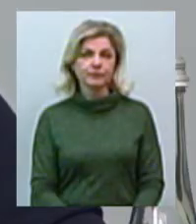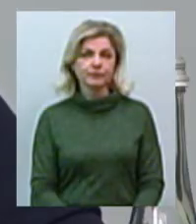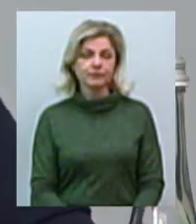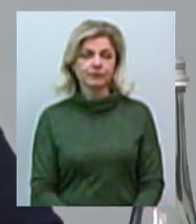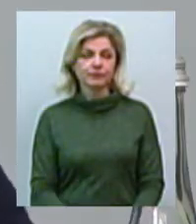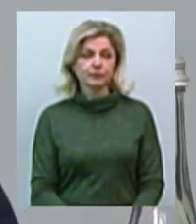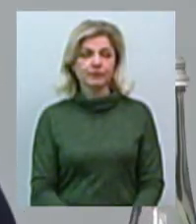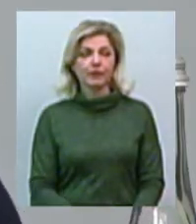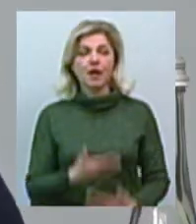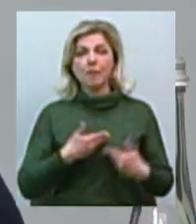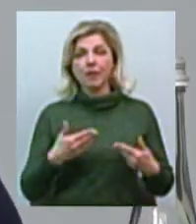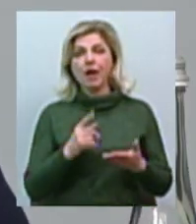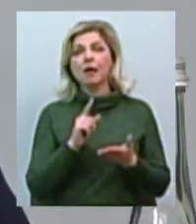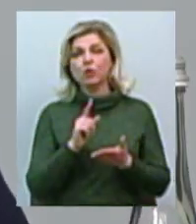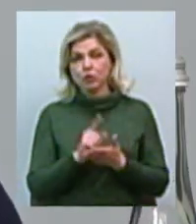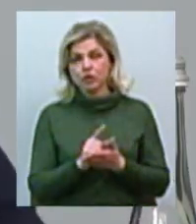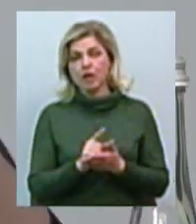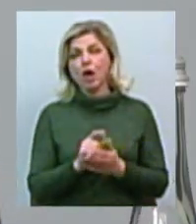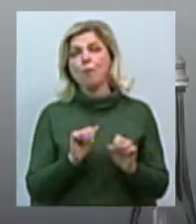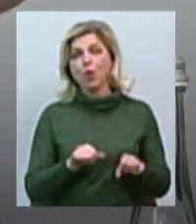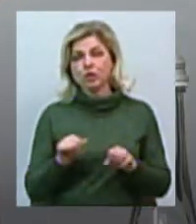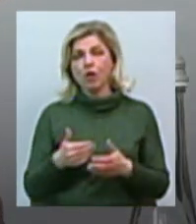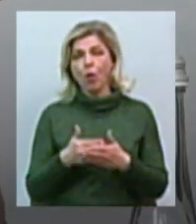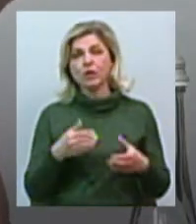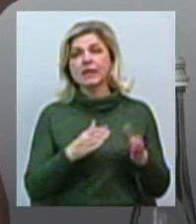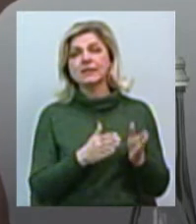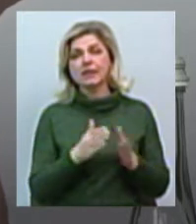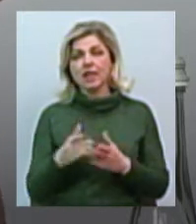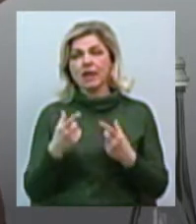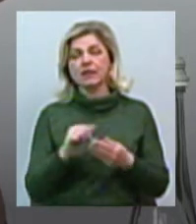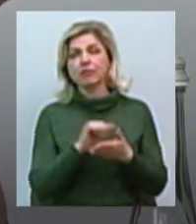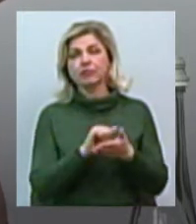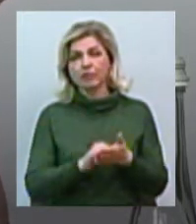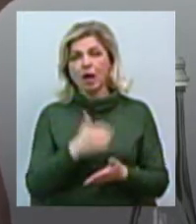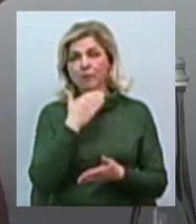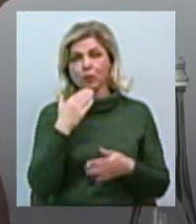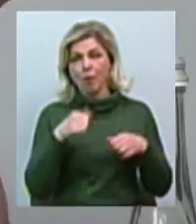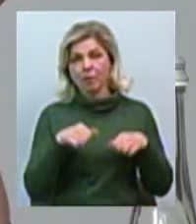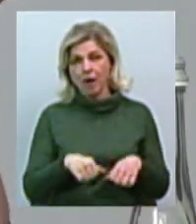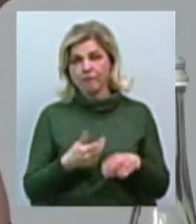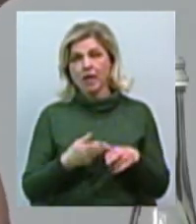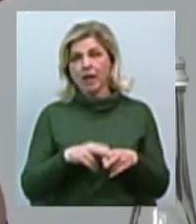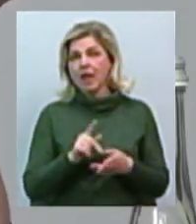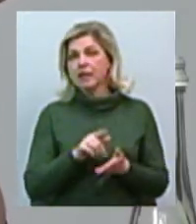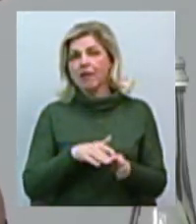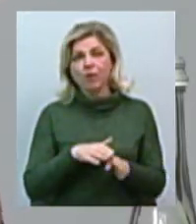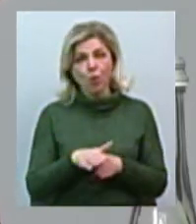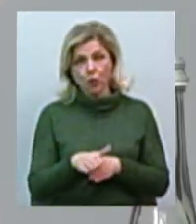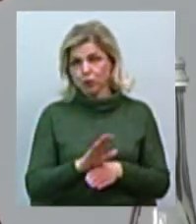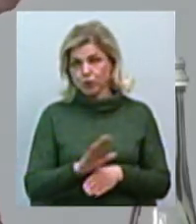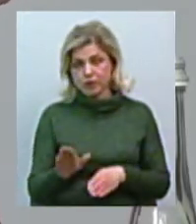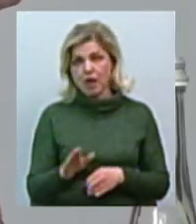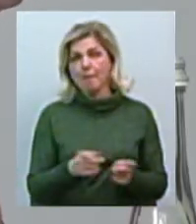Ми маємо сьогодні можливість від системи, де задекларовано багато прав, але які не виконуються насправді, прийти